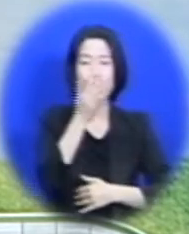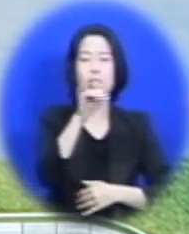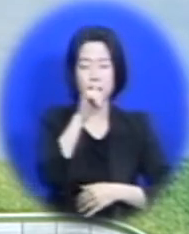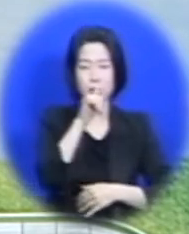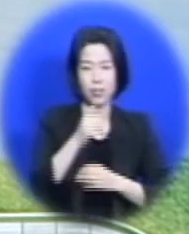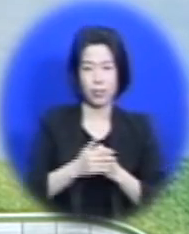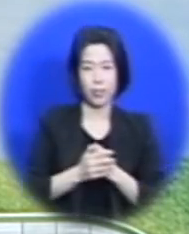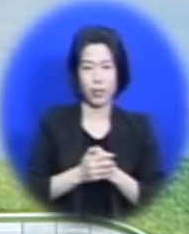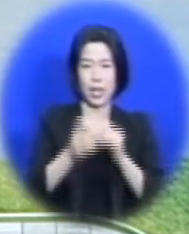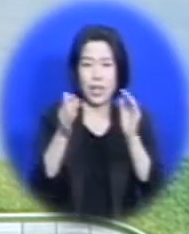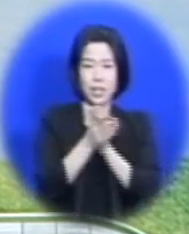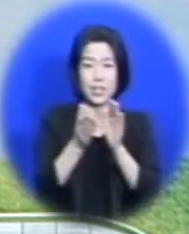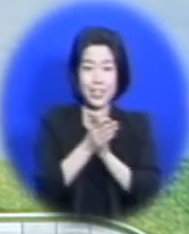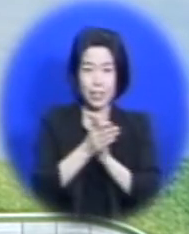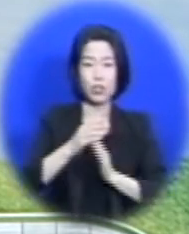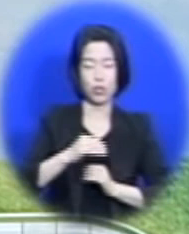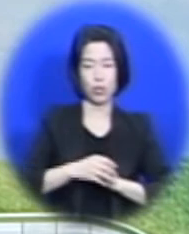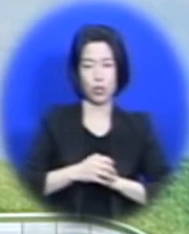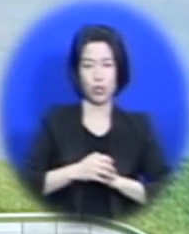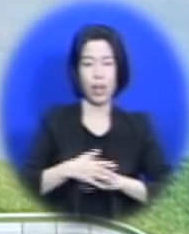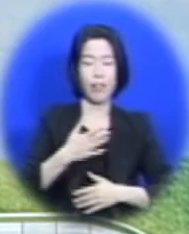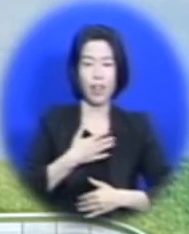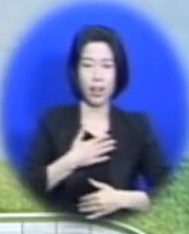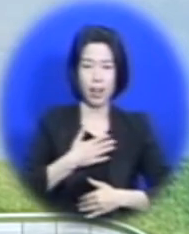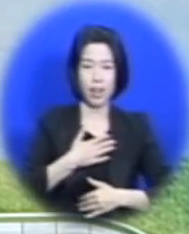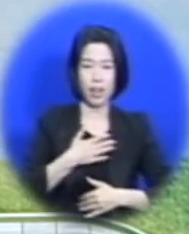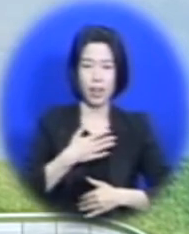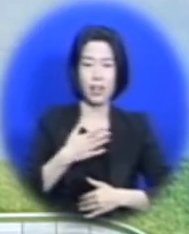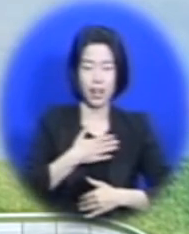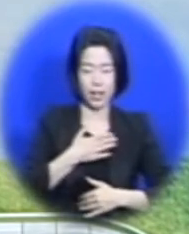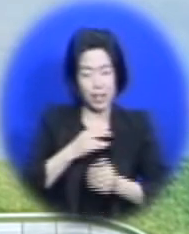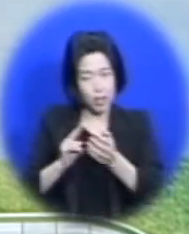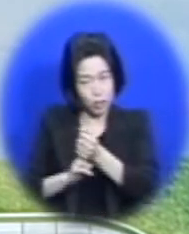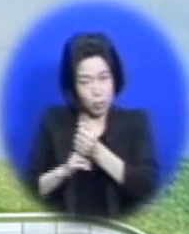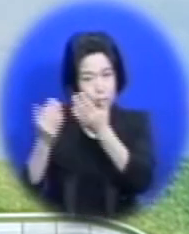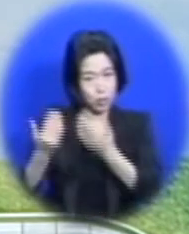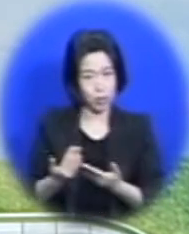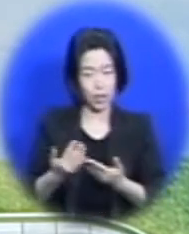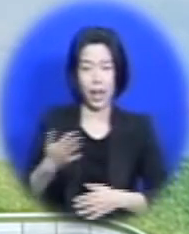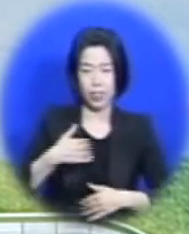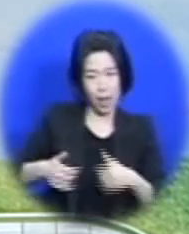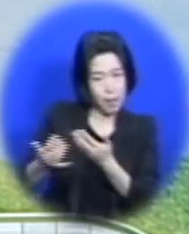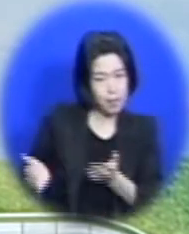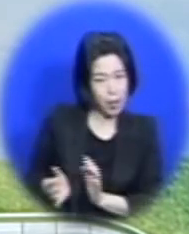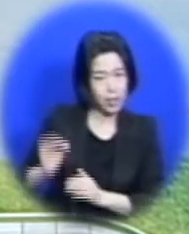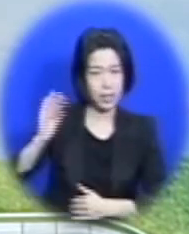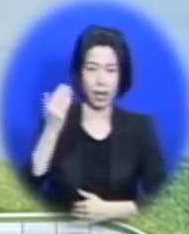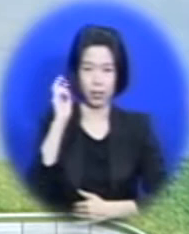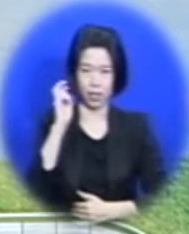있잖아요. 친구는 말입니다. 내가 나를 숨겨줄 거다. 내 편이 되어줄